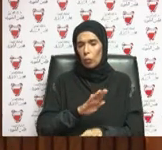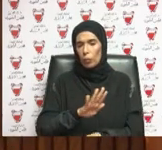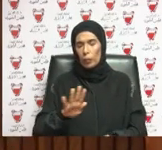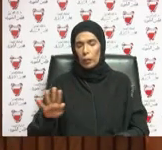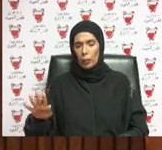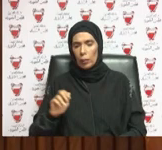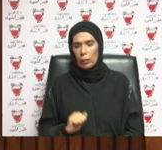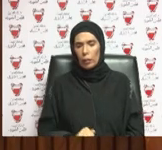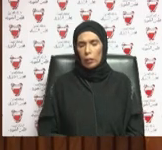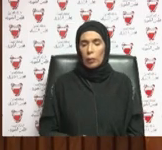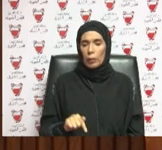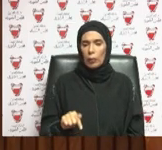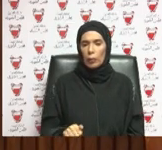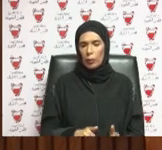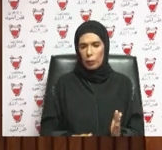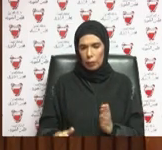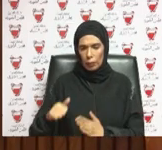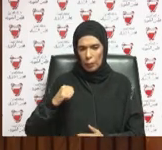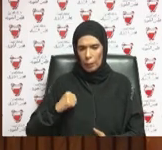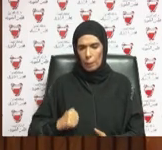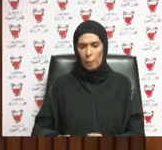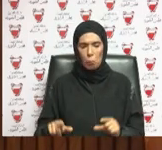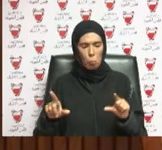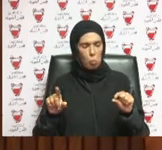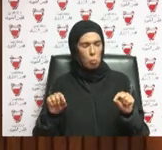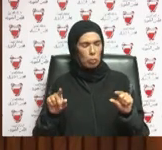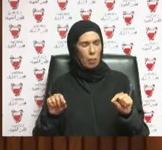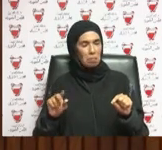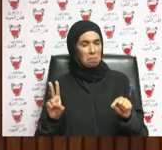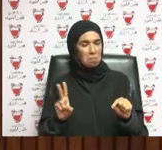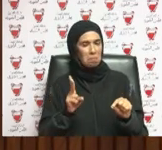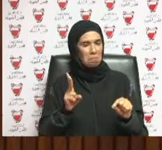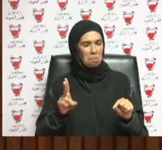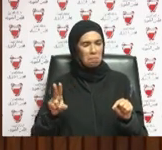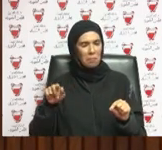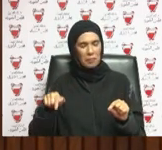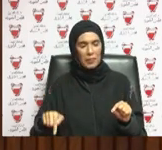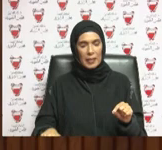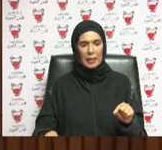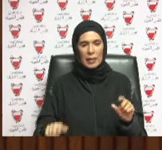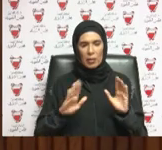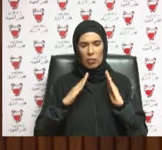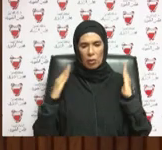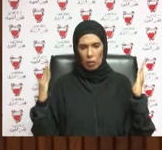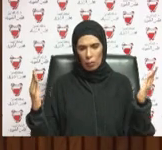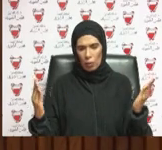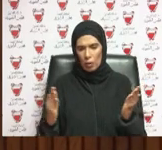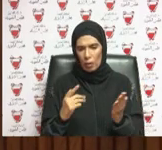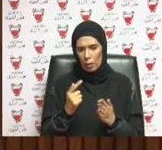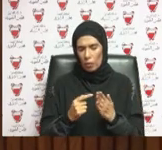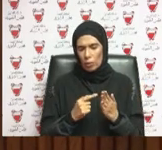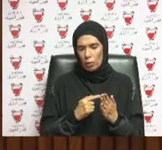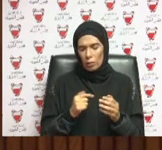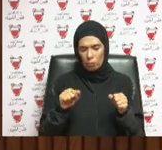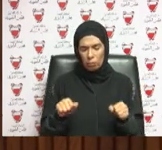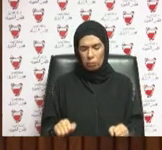سموه طيب الله ثراه قائدا بحرينيا متميزا، فكلنا في هذه القاعة نجد أن القلم واللسان